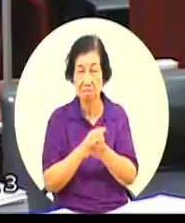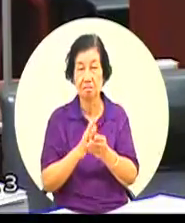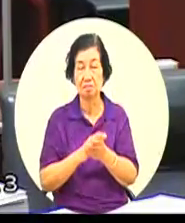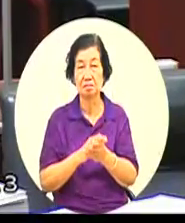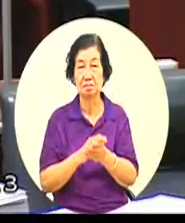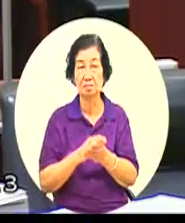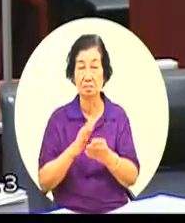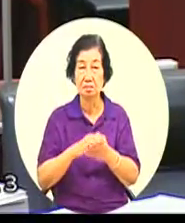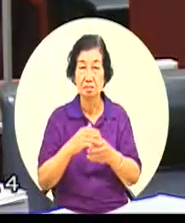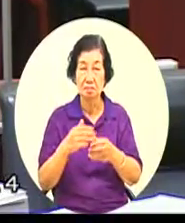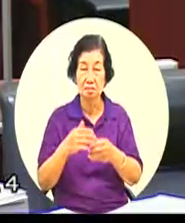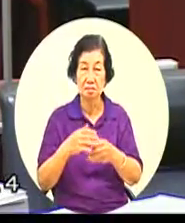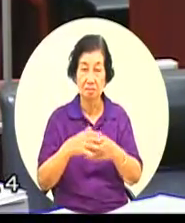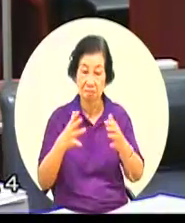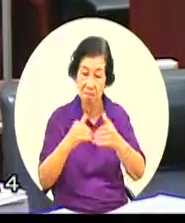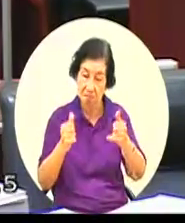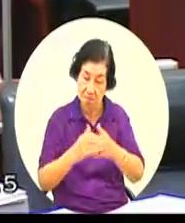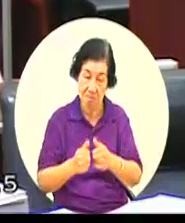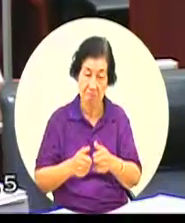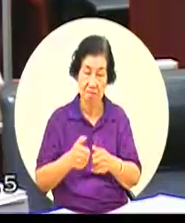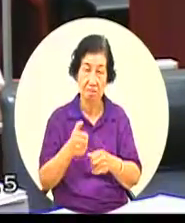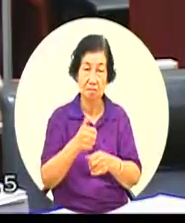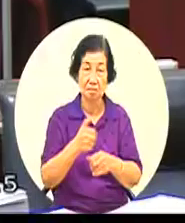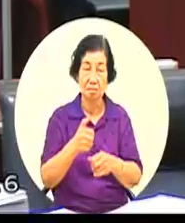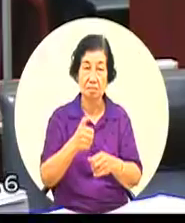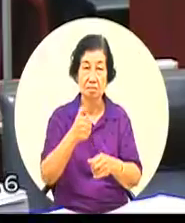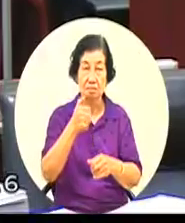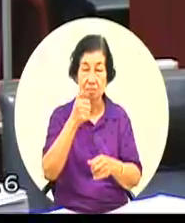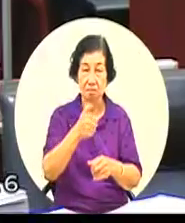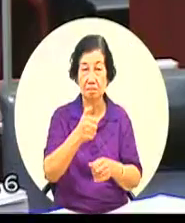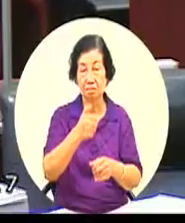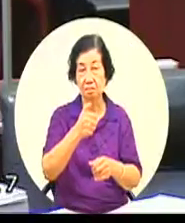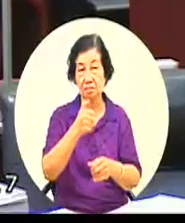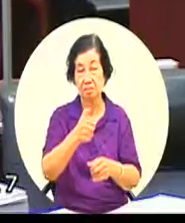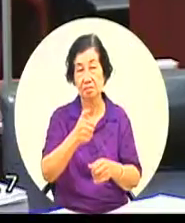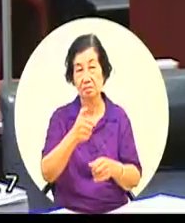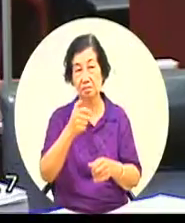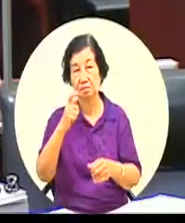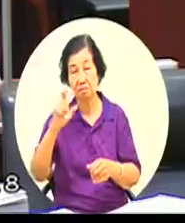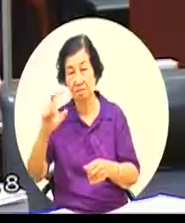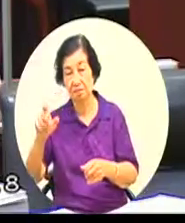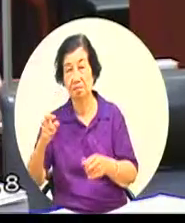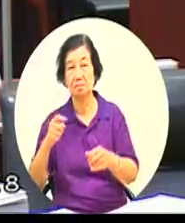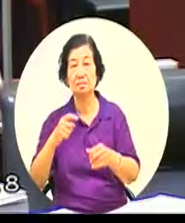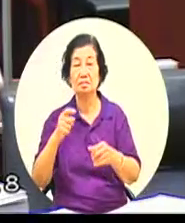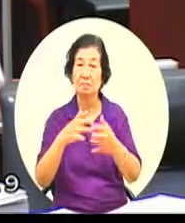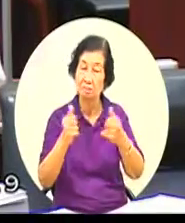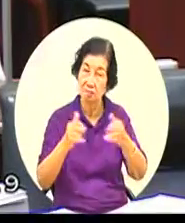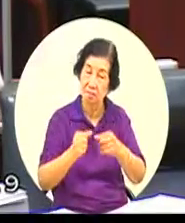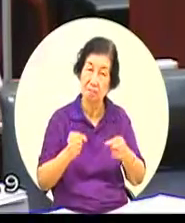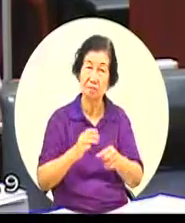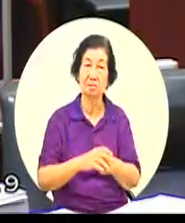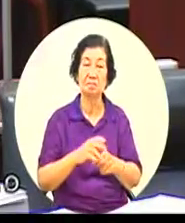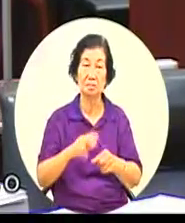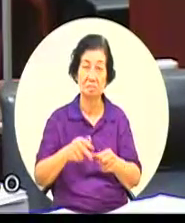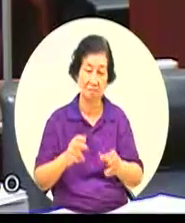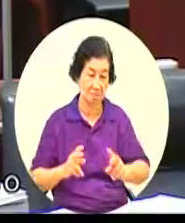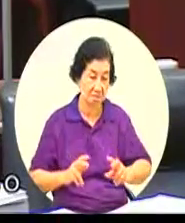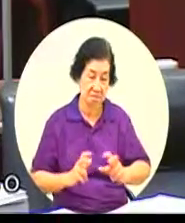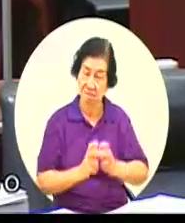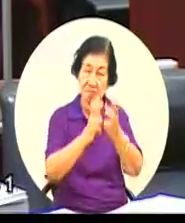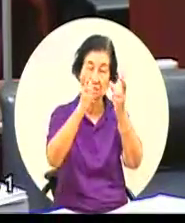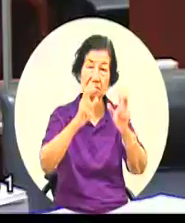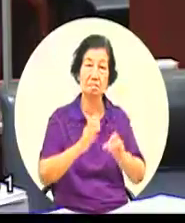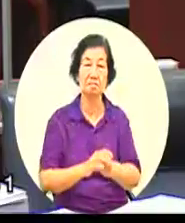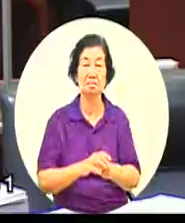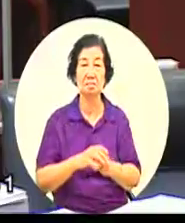是安尼过啊，小妹也好，啊来吸大家玩家嘛好，就是这样成长。即摆囡仔伫